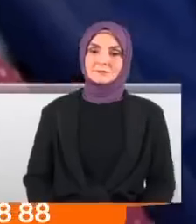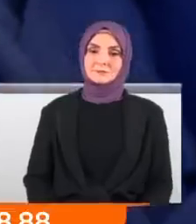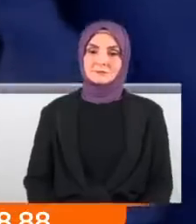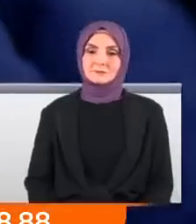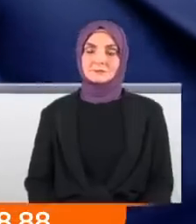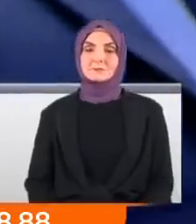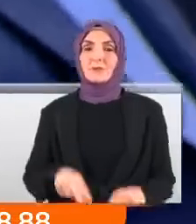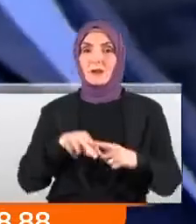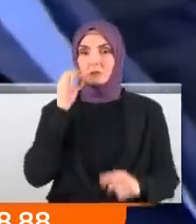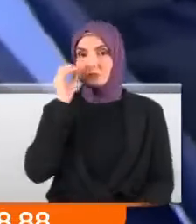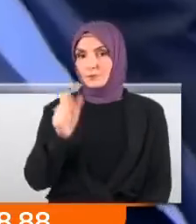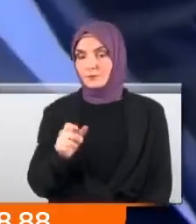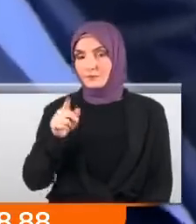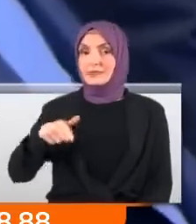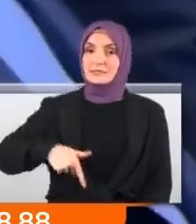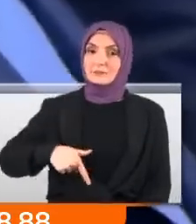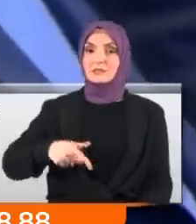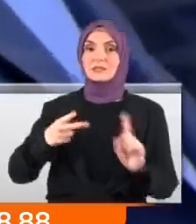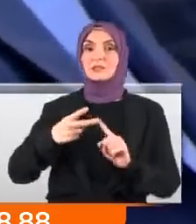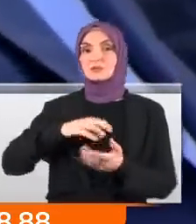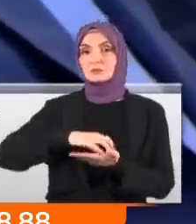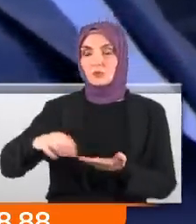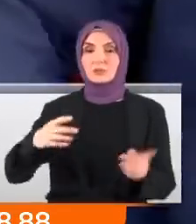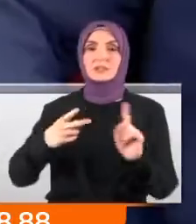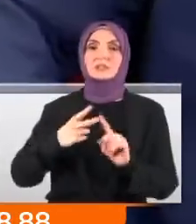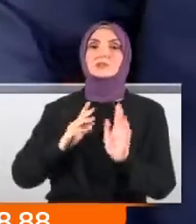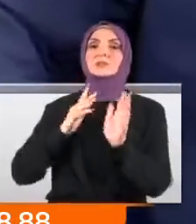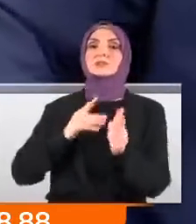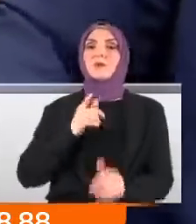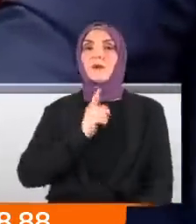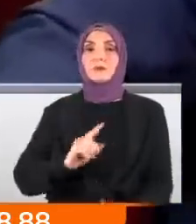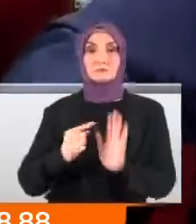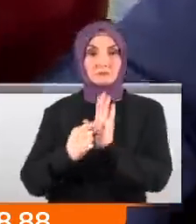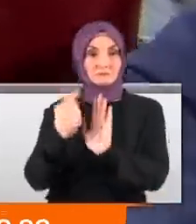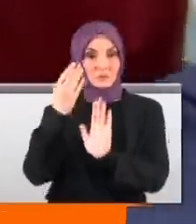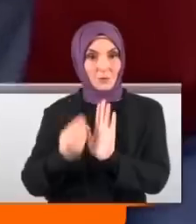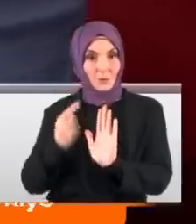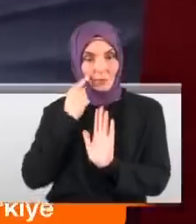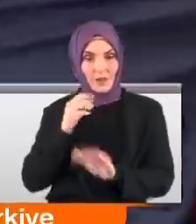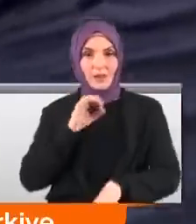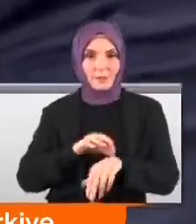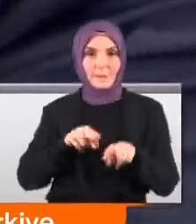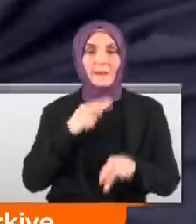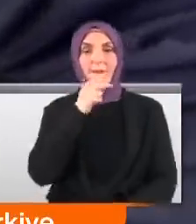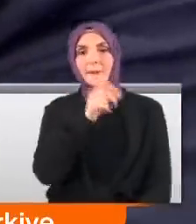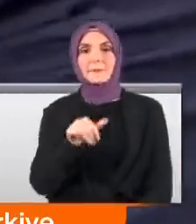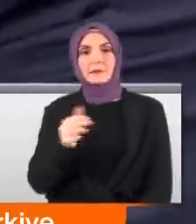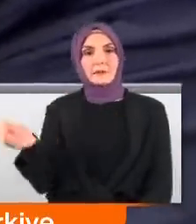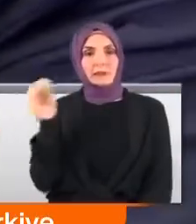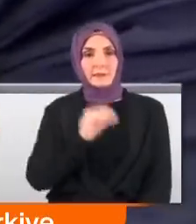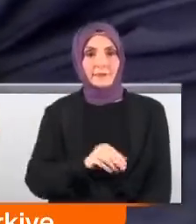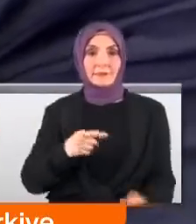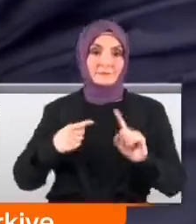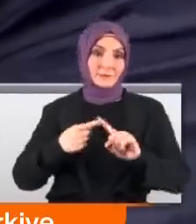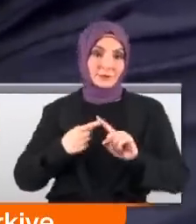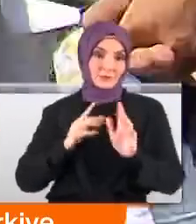Çıray İzmir 2. bölge 2. sıradan aday gösterilince soluğu Meral Akşener'in yanında aldı, 1. sırayı istedi.